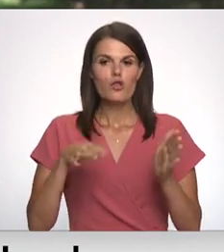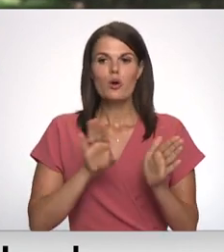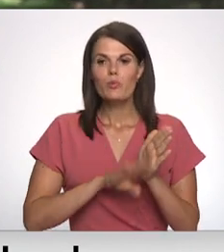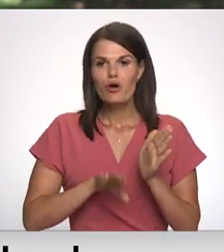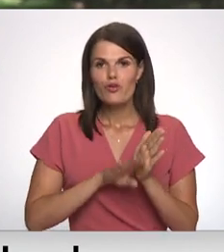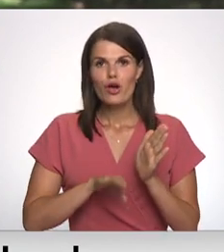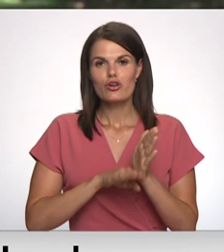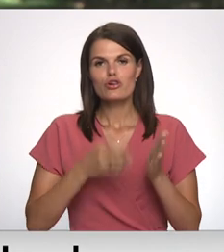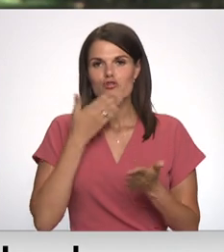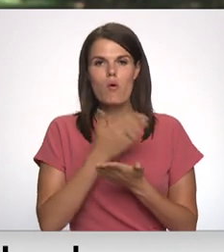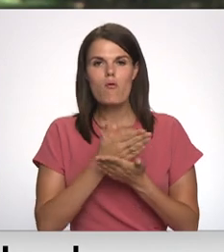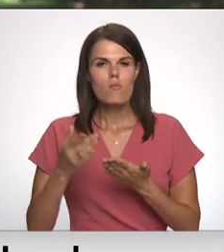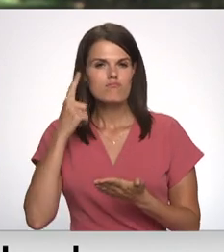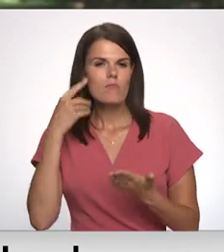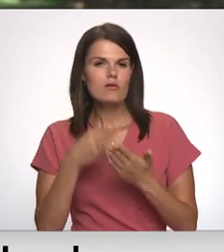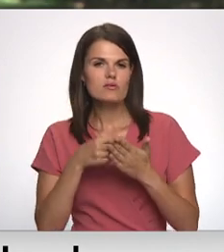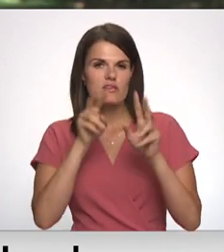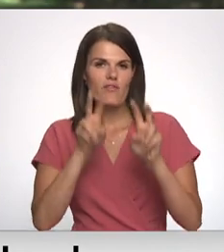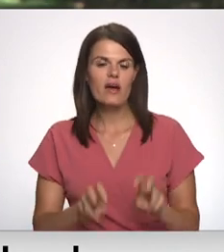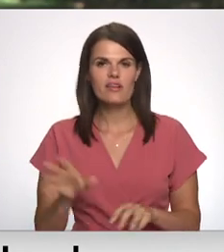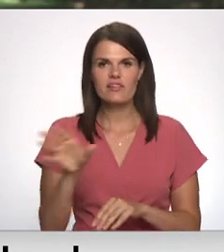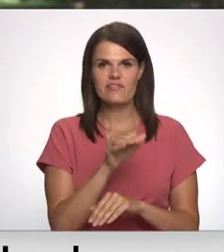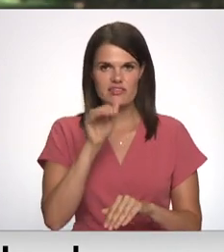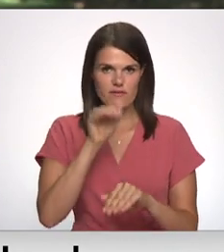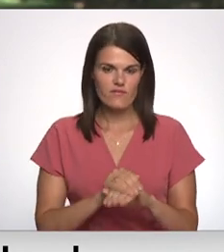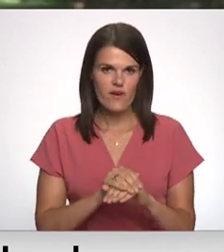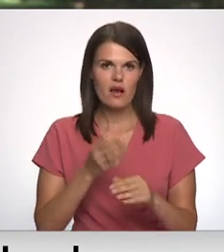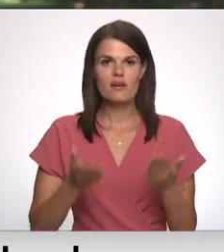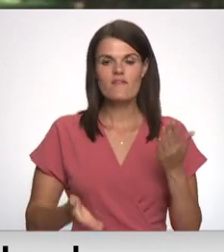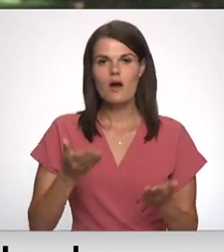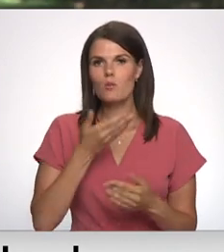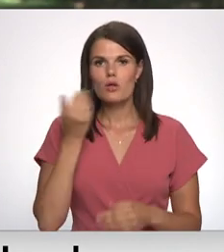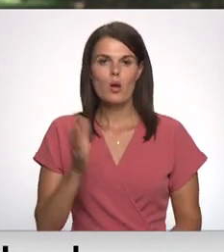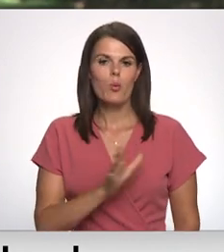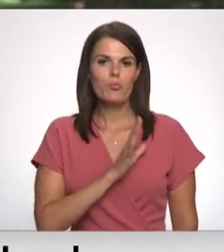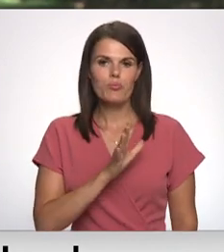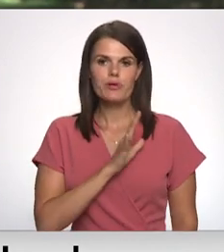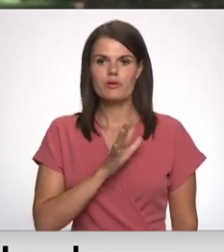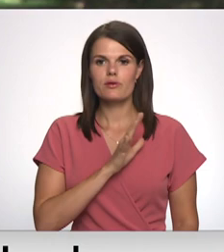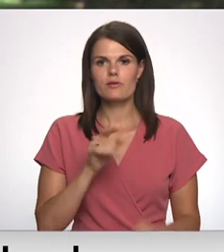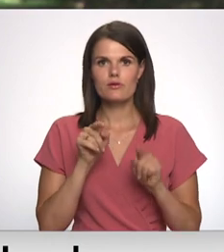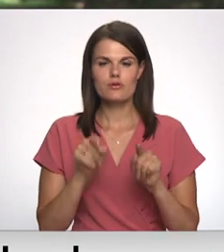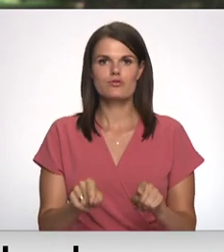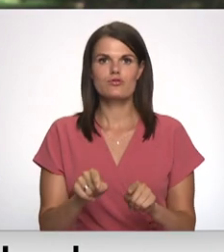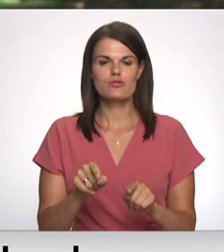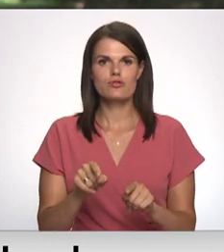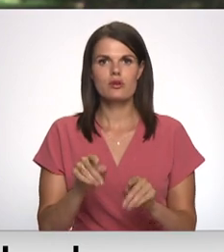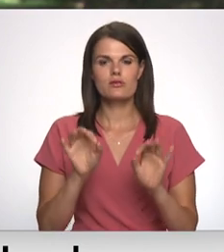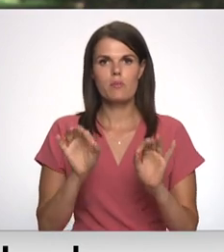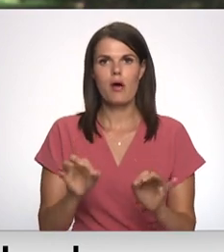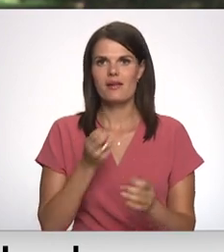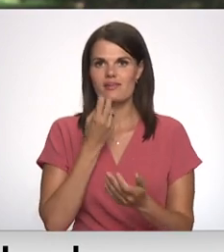nav izvērtēti visi fakti. Varbūt nav bijis šis te ieskats